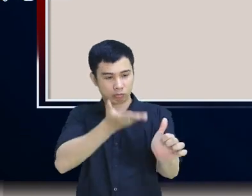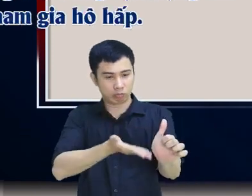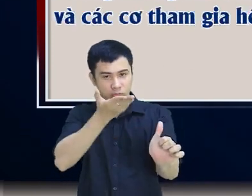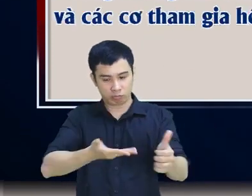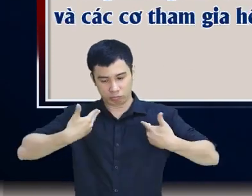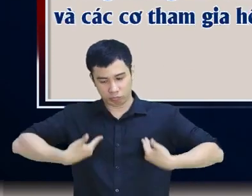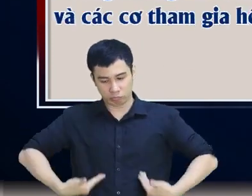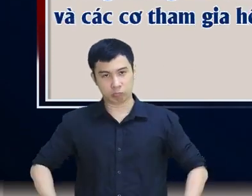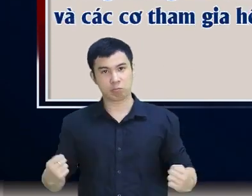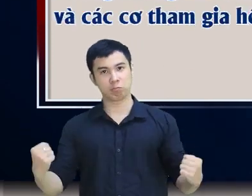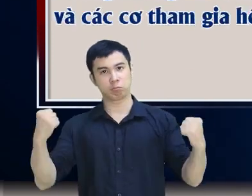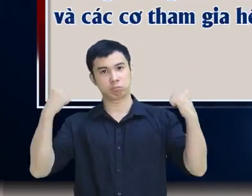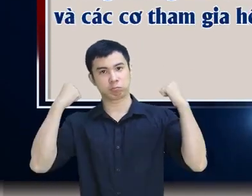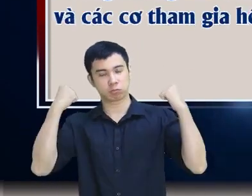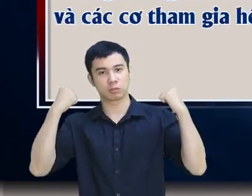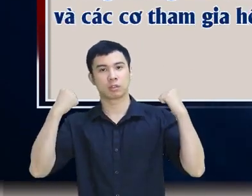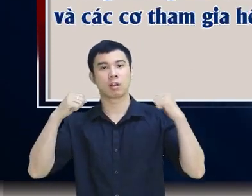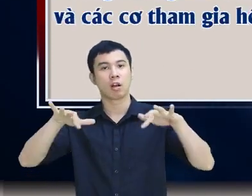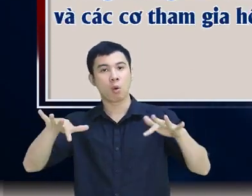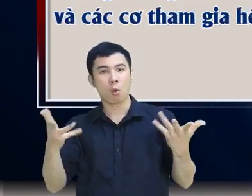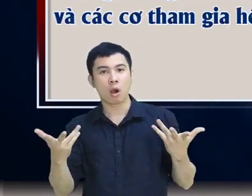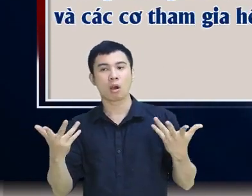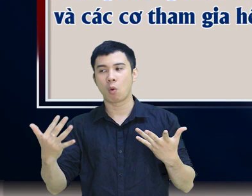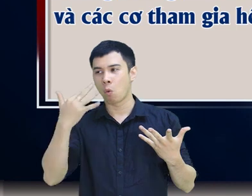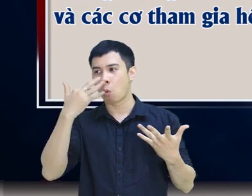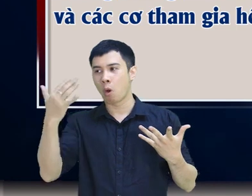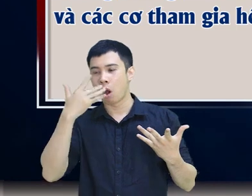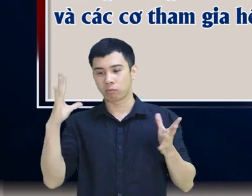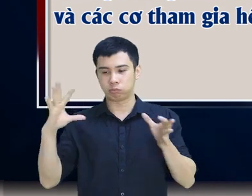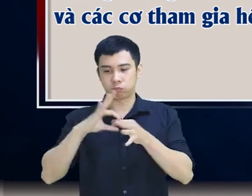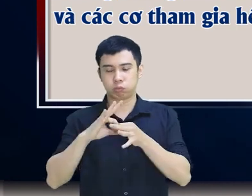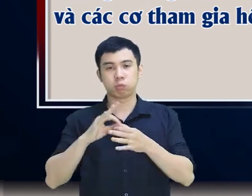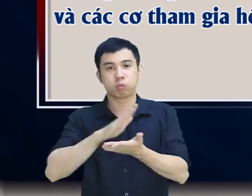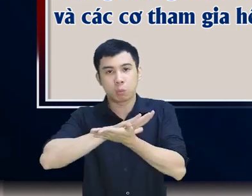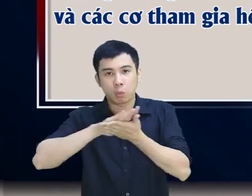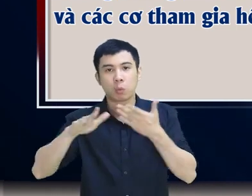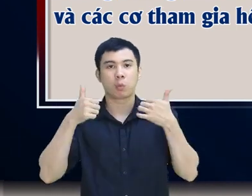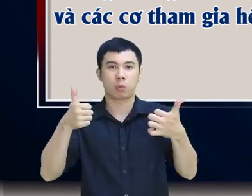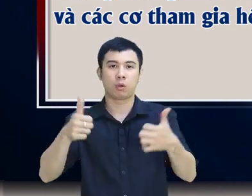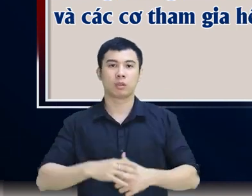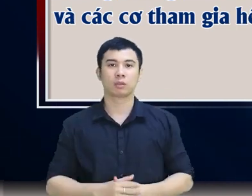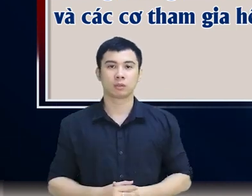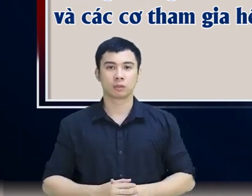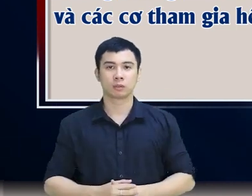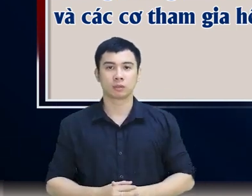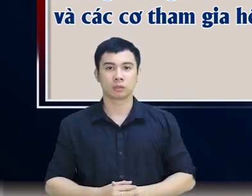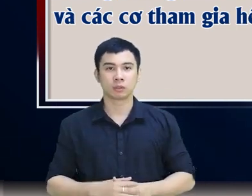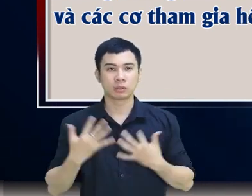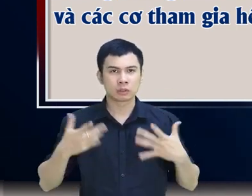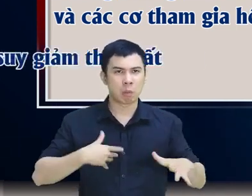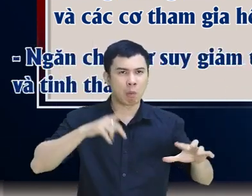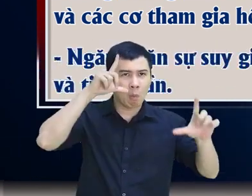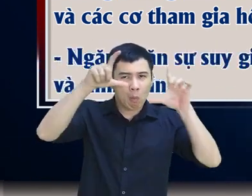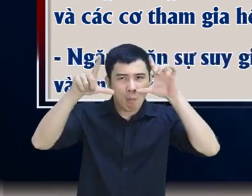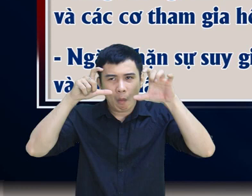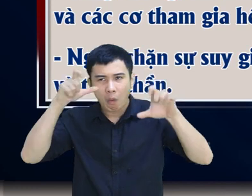cho tăng cường cơ lực thể chất nói chung, tăng cường cái cơ lực của cơ thể cũng như là các cái cơ hô hấp được hoạt động tốt hơn, và